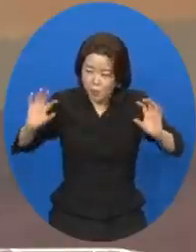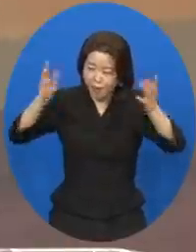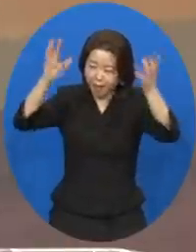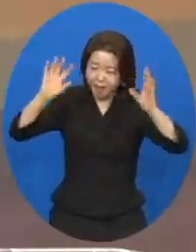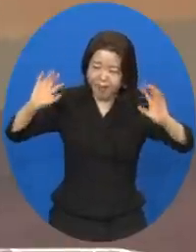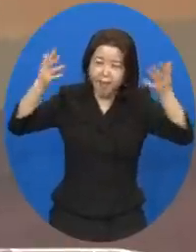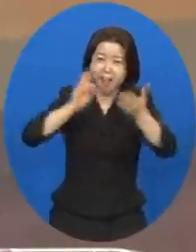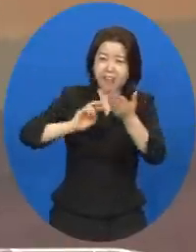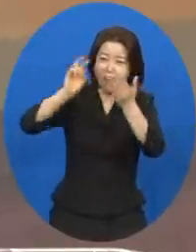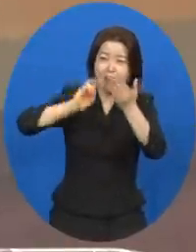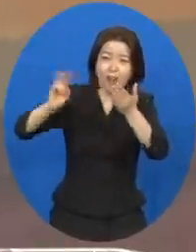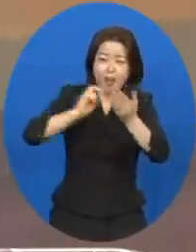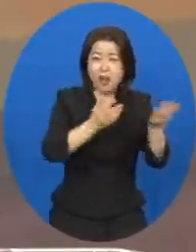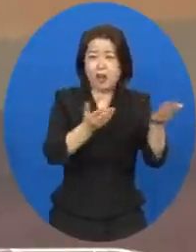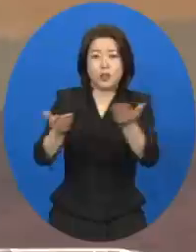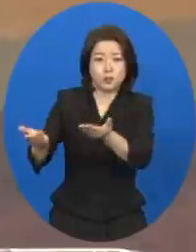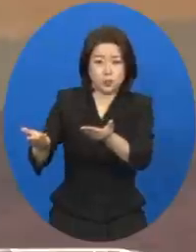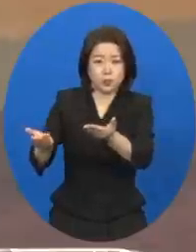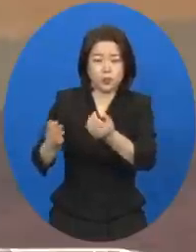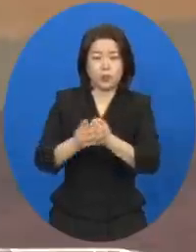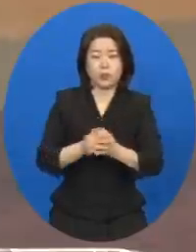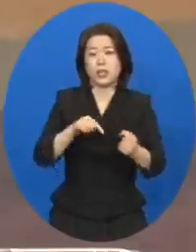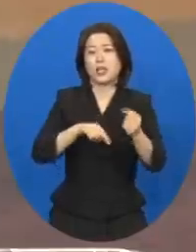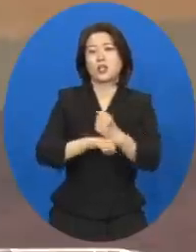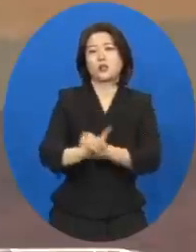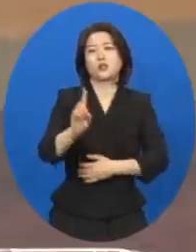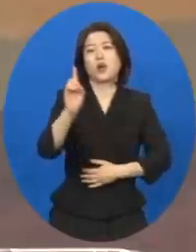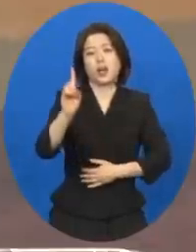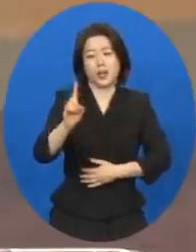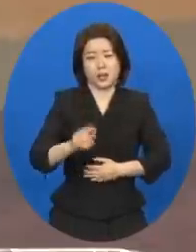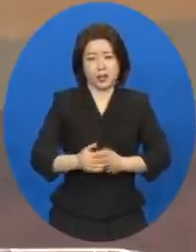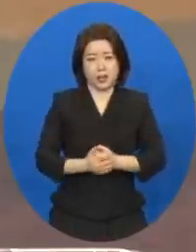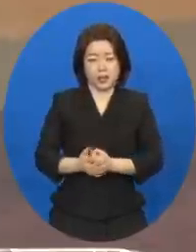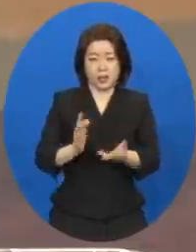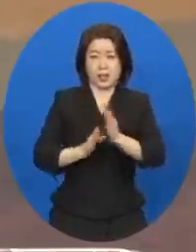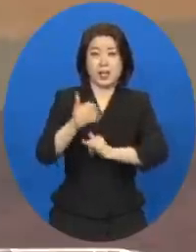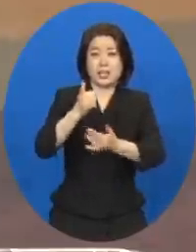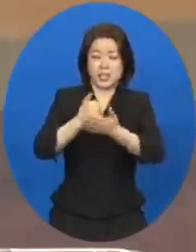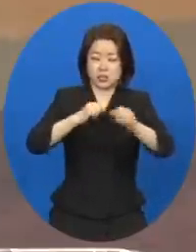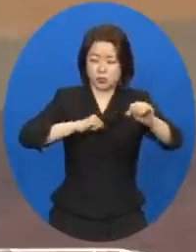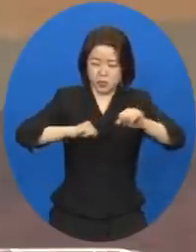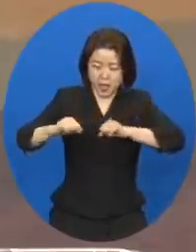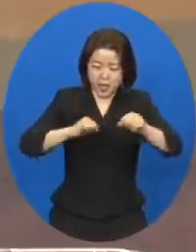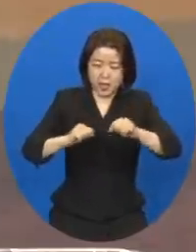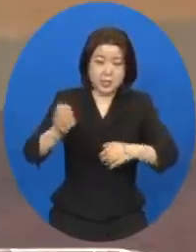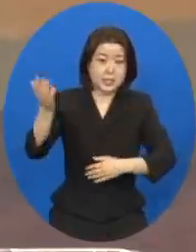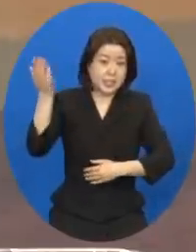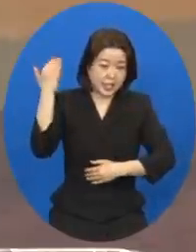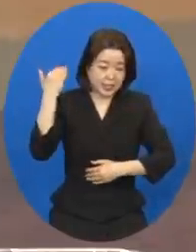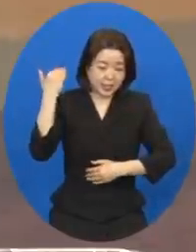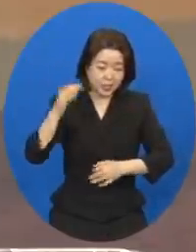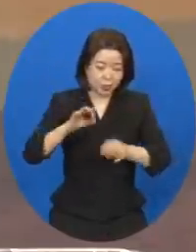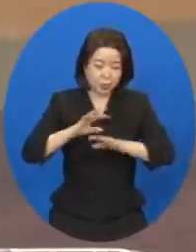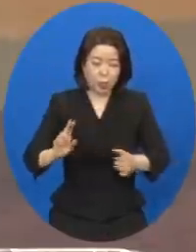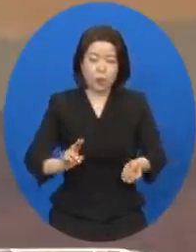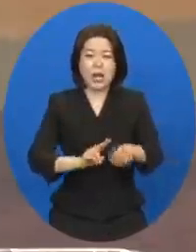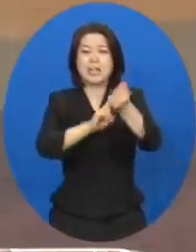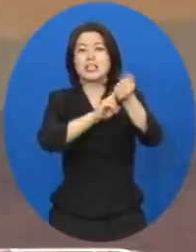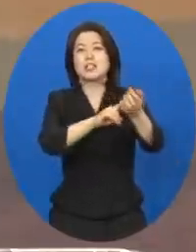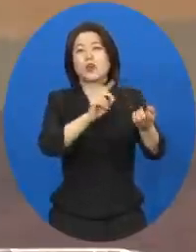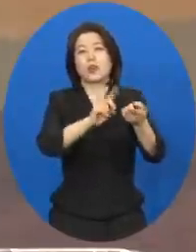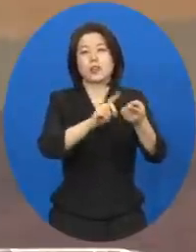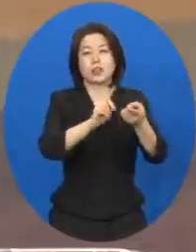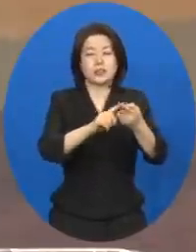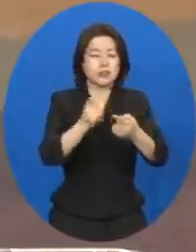찬양을 했던 거예요. 이유는 하나입니다. 예수님이 행하신 놀라운 기적들에 대하여 들었기